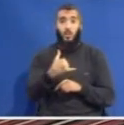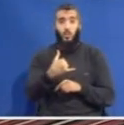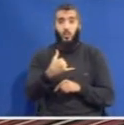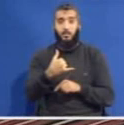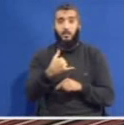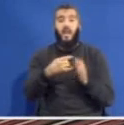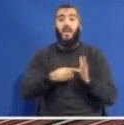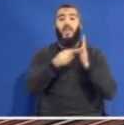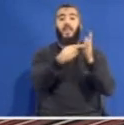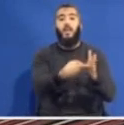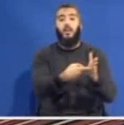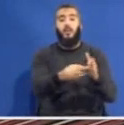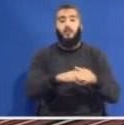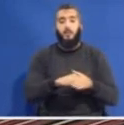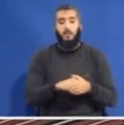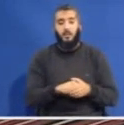العصر.